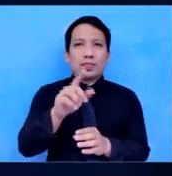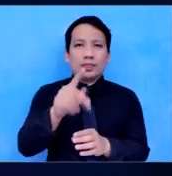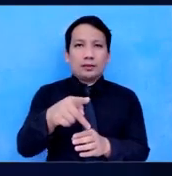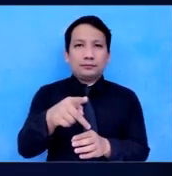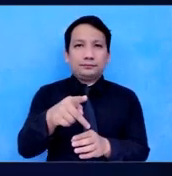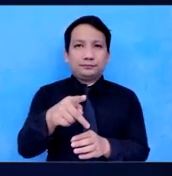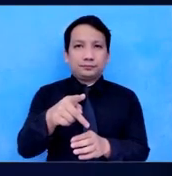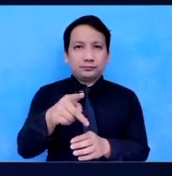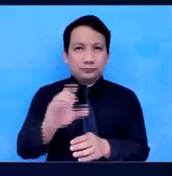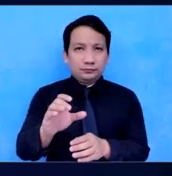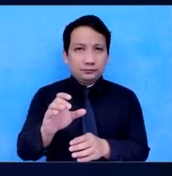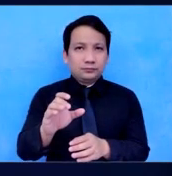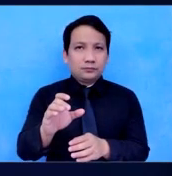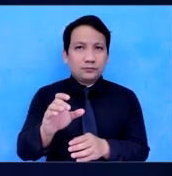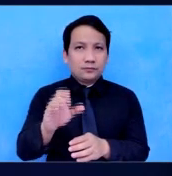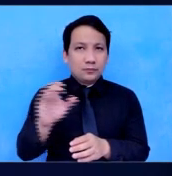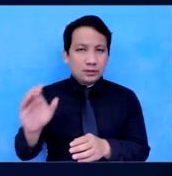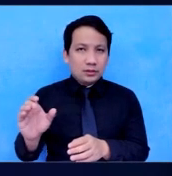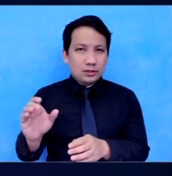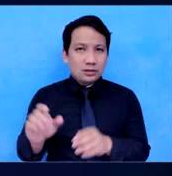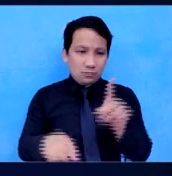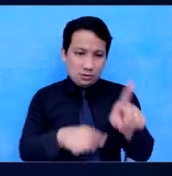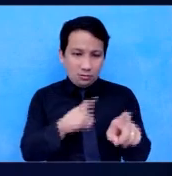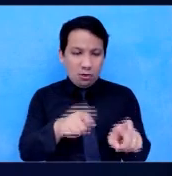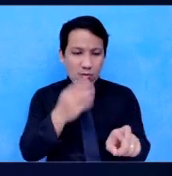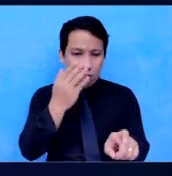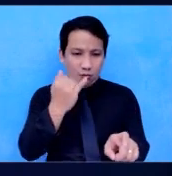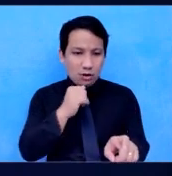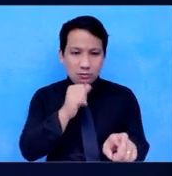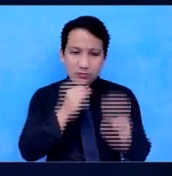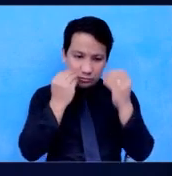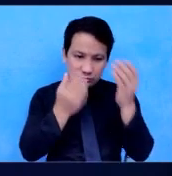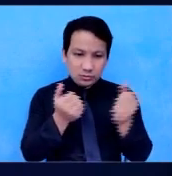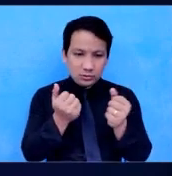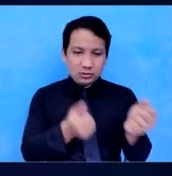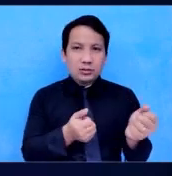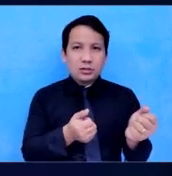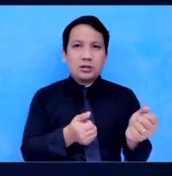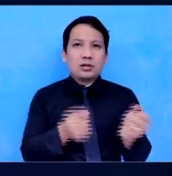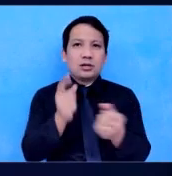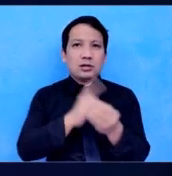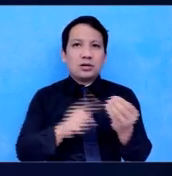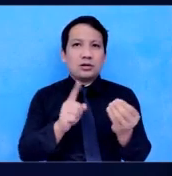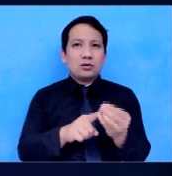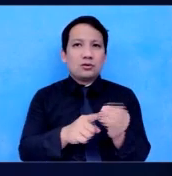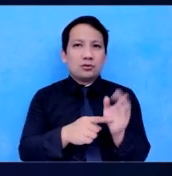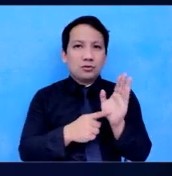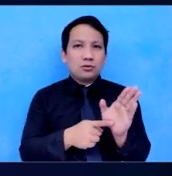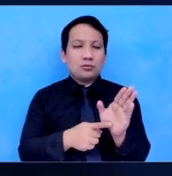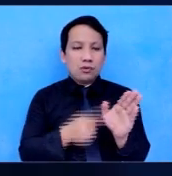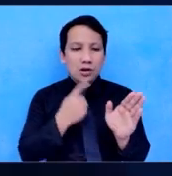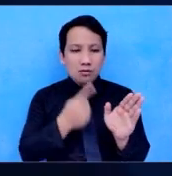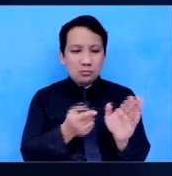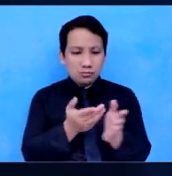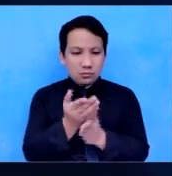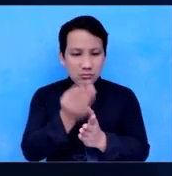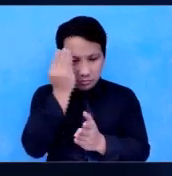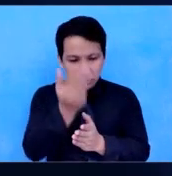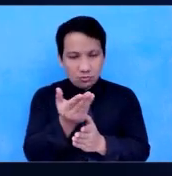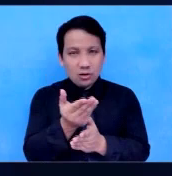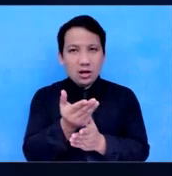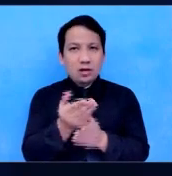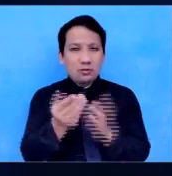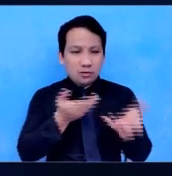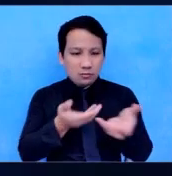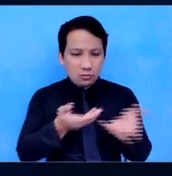para tanungin ang ating tindera kung bakit hindi siya makasunod. Ito po yung parang show cause ang ating sinasabi. And then from there we